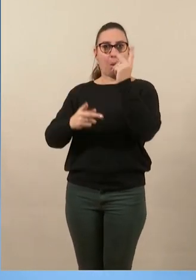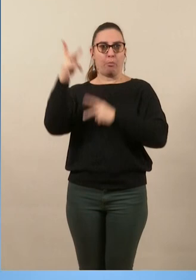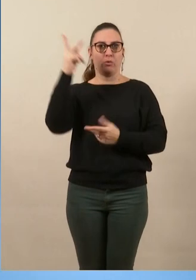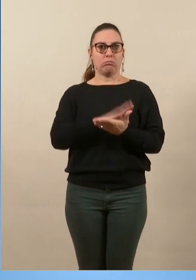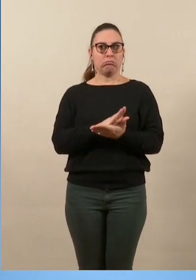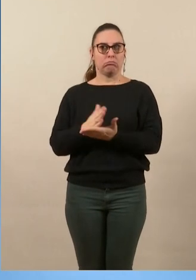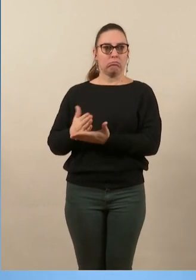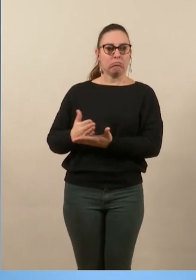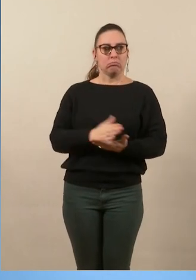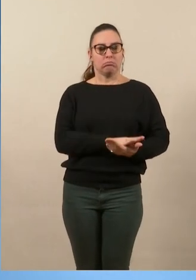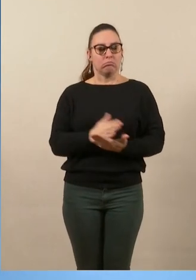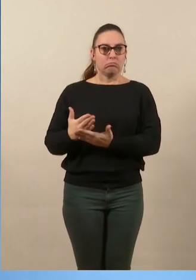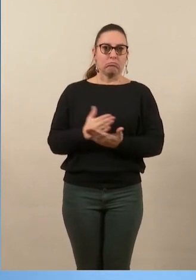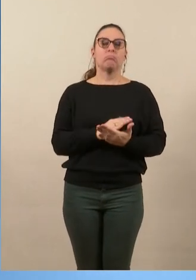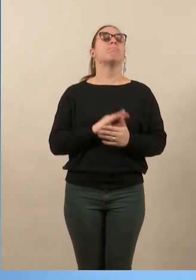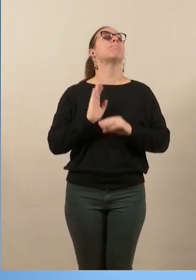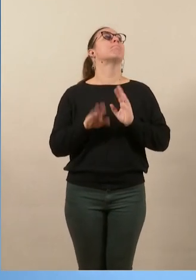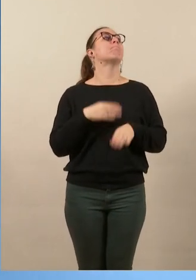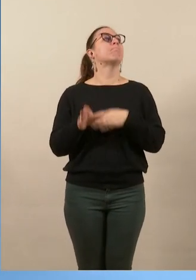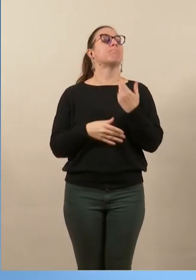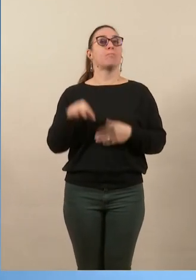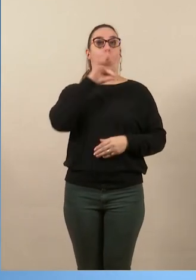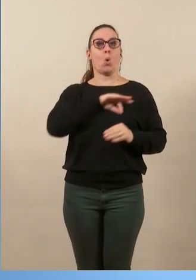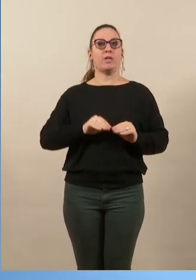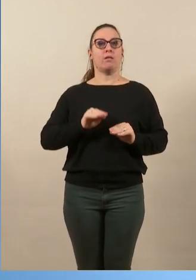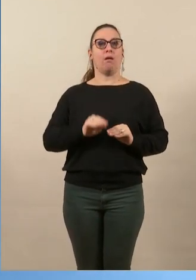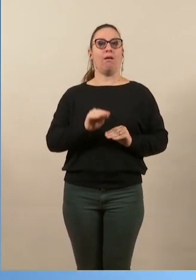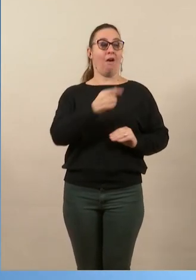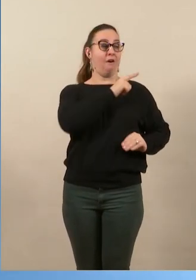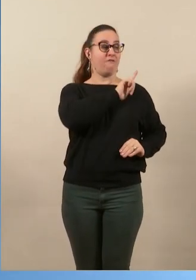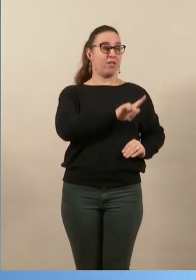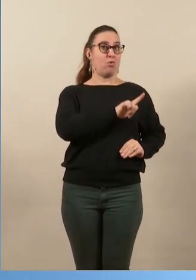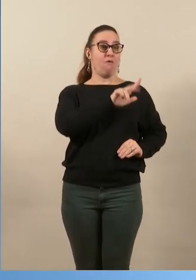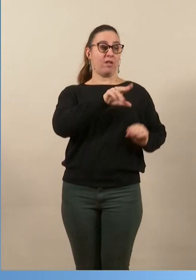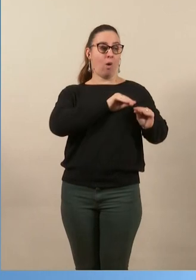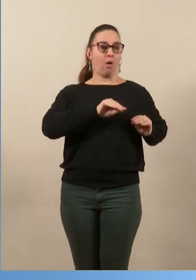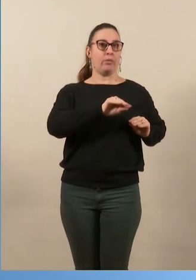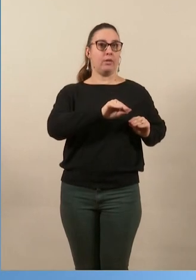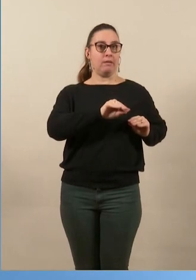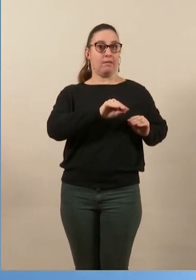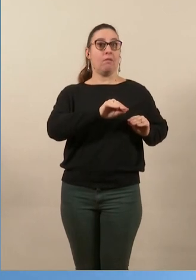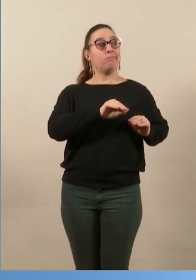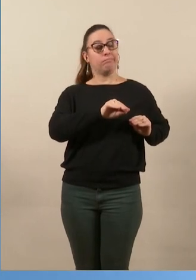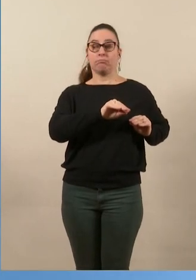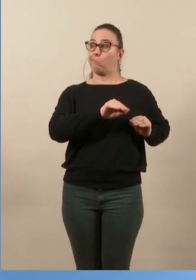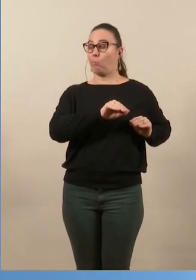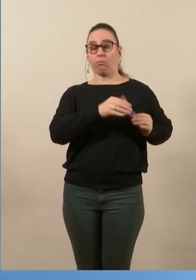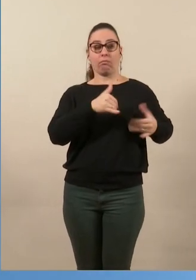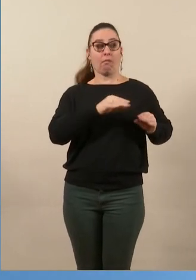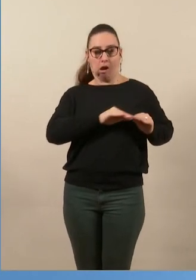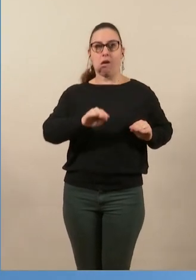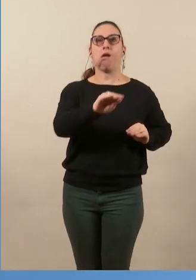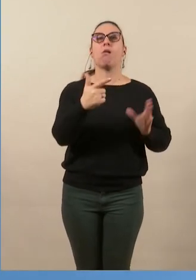incertain après avoir repoussé la recette attendue de 2022 à 2023 voilà que vous la repoussez à